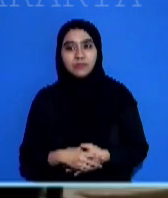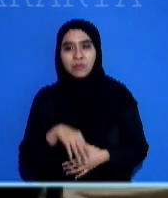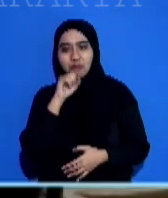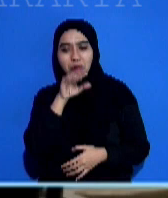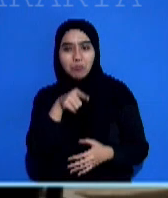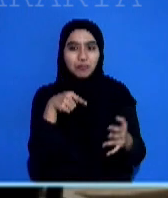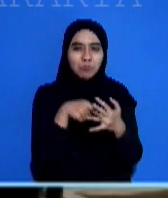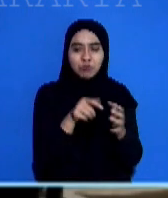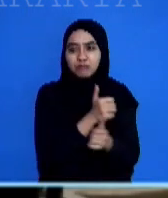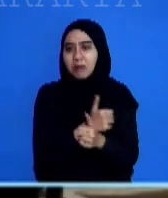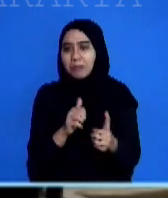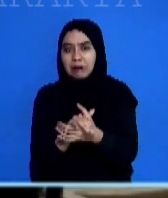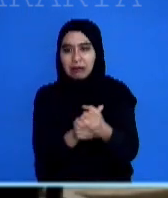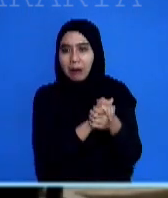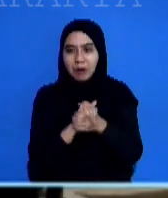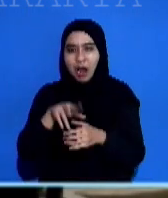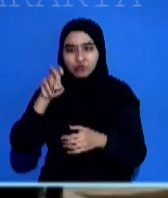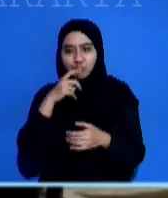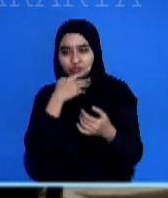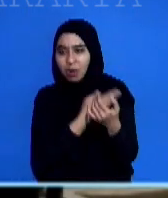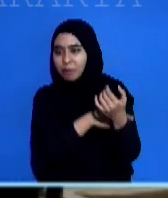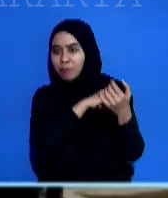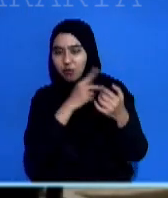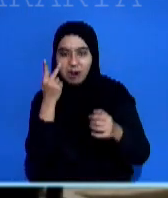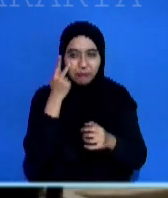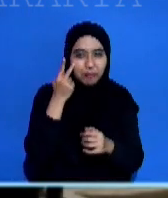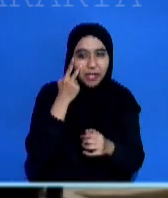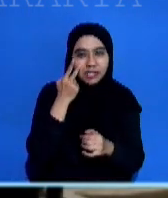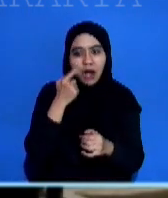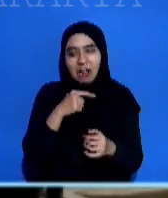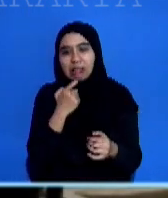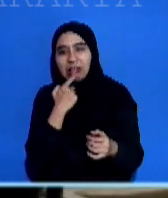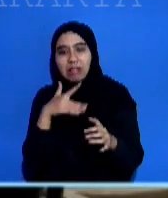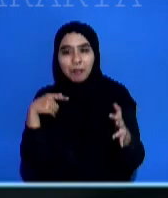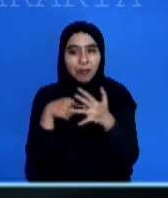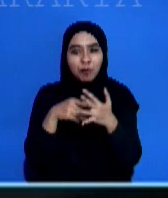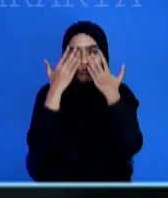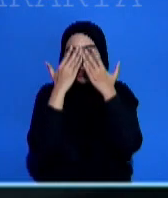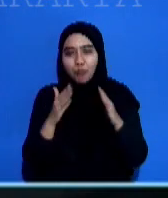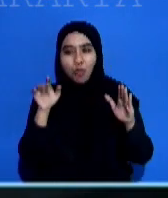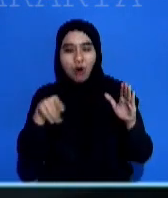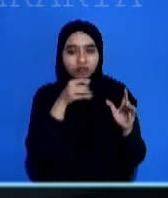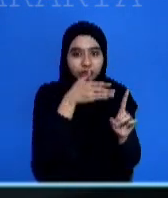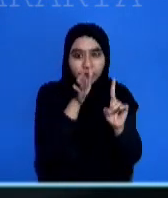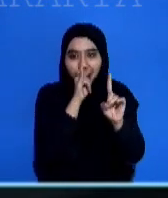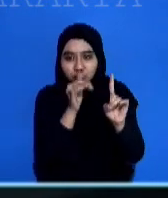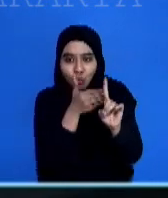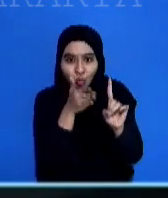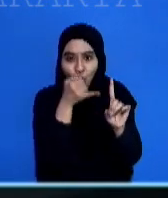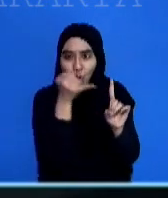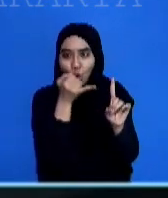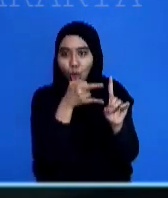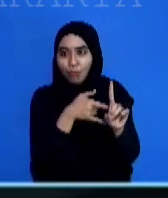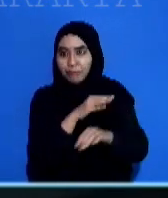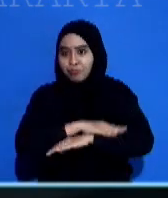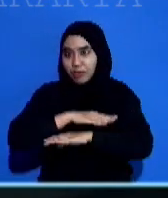damai mahasiswa harus mampu berperan dalam menjaga Citra demokrasi dengan tidak menghasut tidak memprovokasi tidak menyebarkan